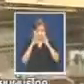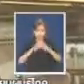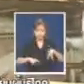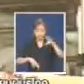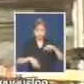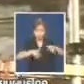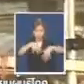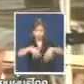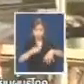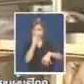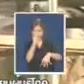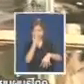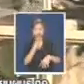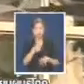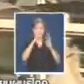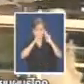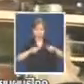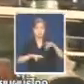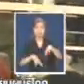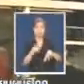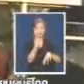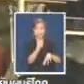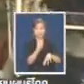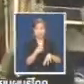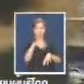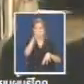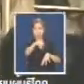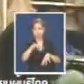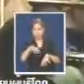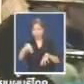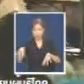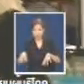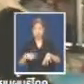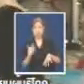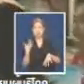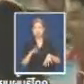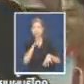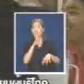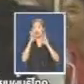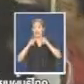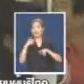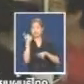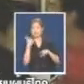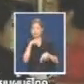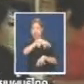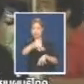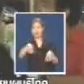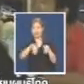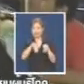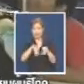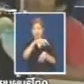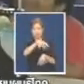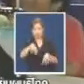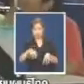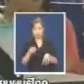นี้เย้ยประชาชนมีทางเลือกก็ถ้าเกิดร้านค้านี้ขายแทนเกินกว่าความเป็นธรรมตรงนี้กว่ากำไรเกินควรเขาก็มี